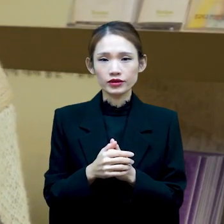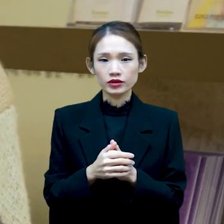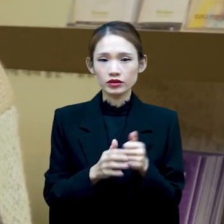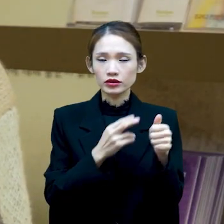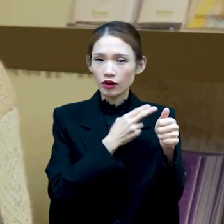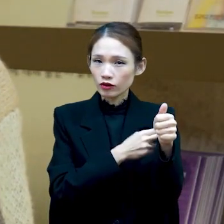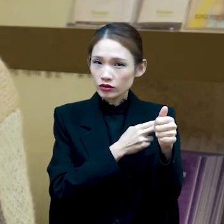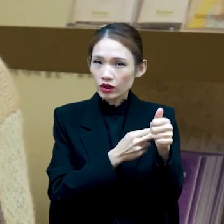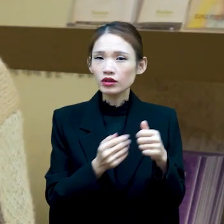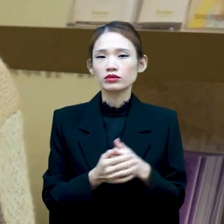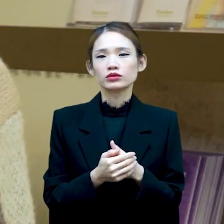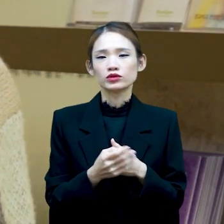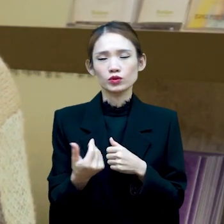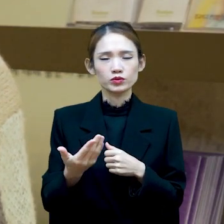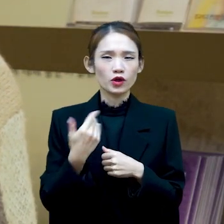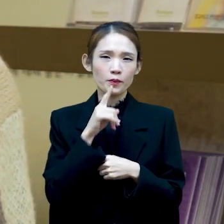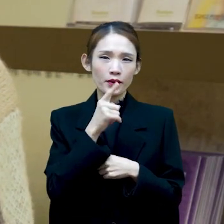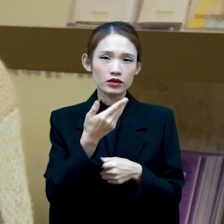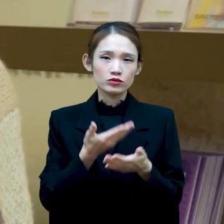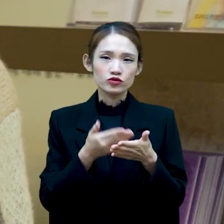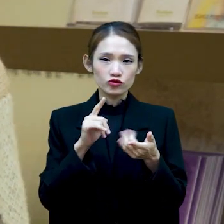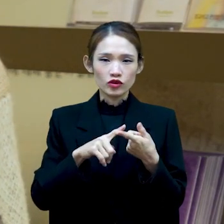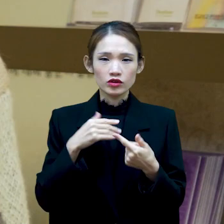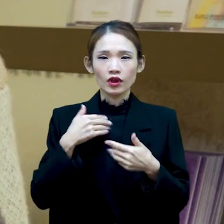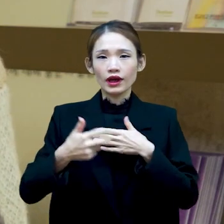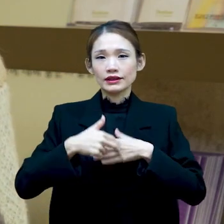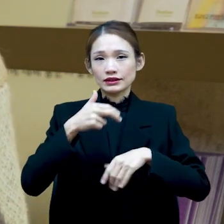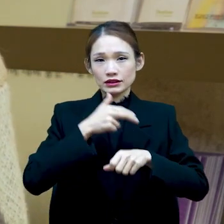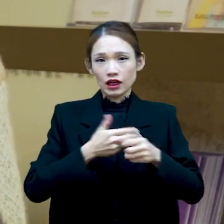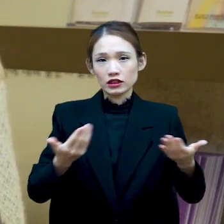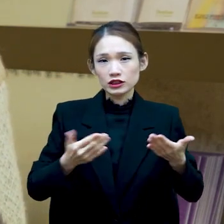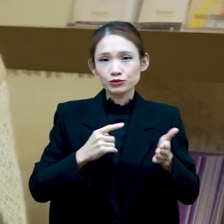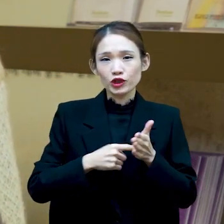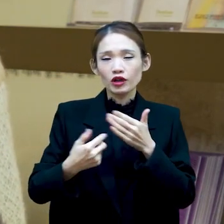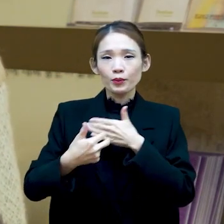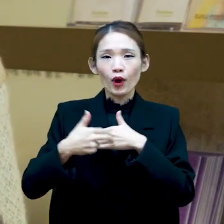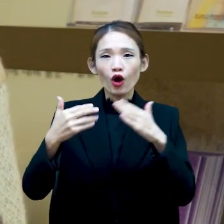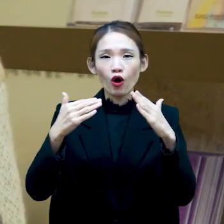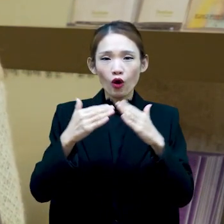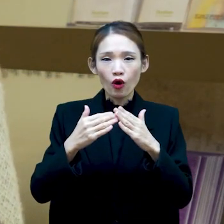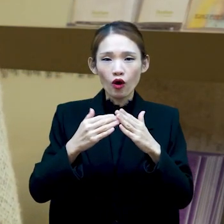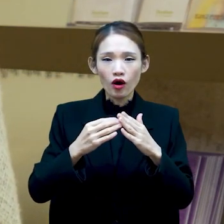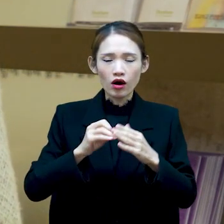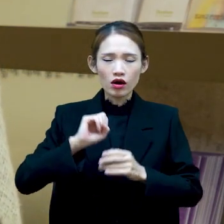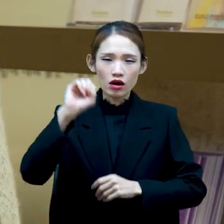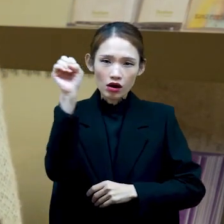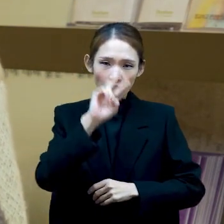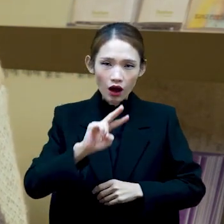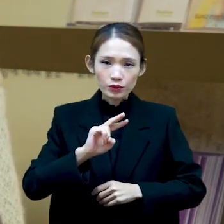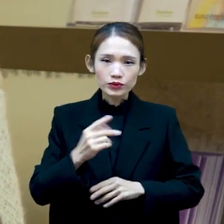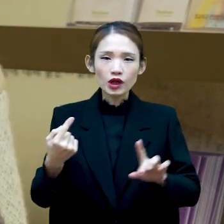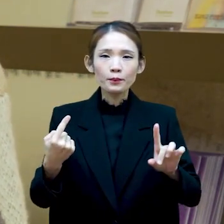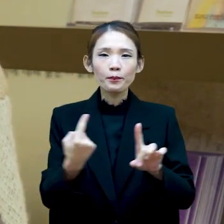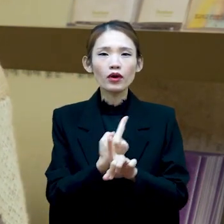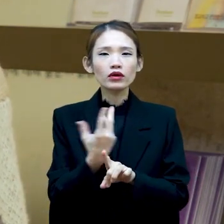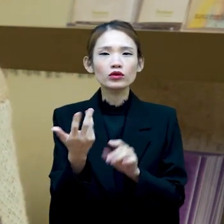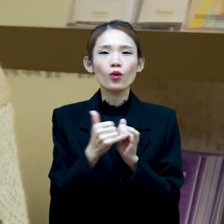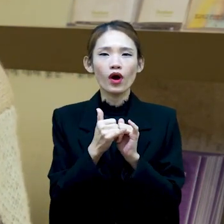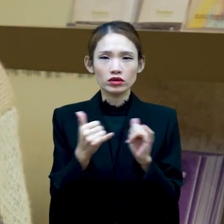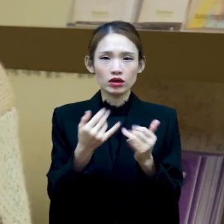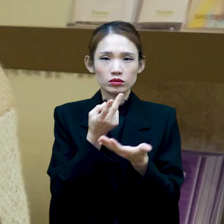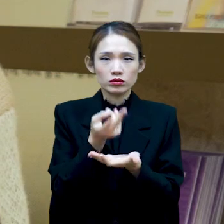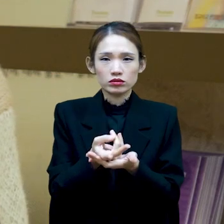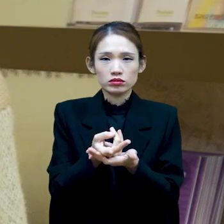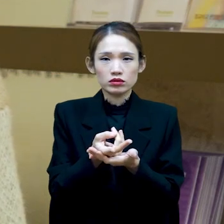그러면 우리 보현쌤은 정말 아까 얘기한 대로 내가 의사로서 근무를 하던 병원에서 하루아침에 환자가 되신 거잖아요.